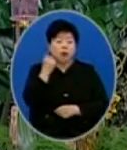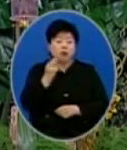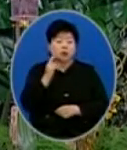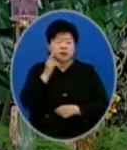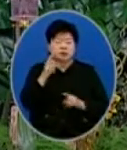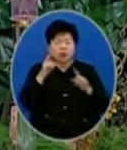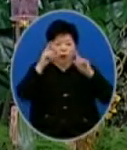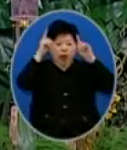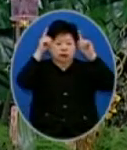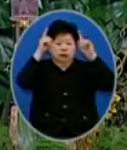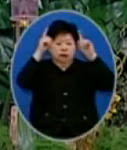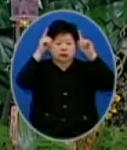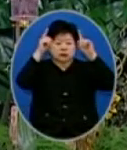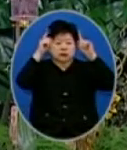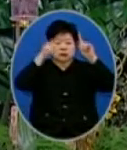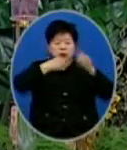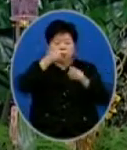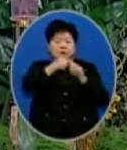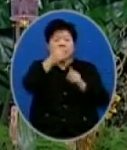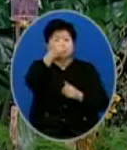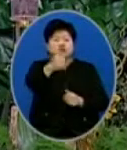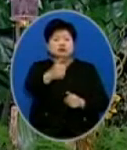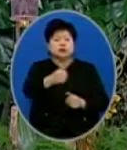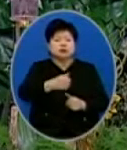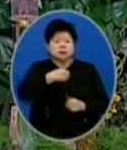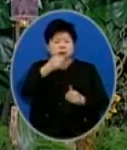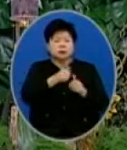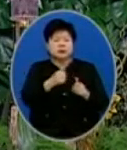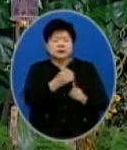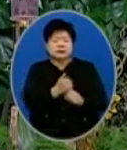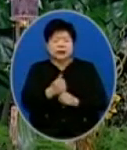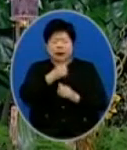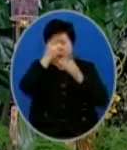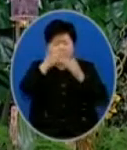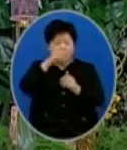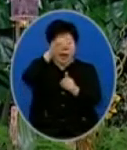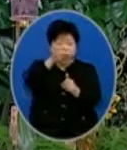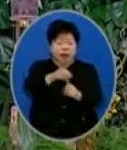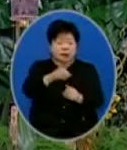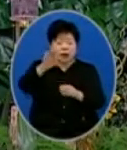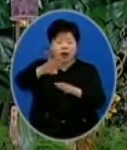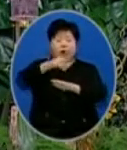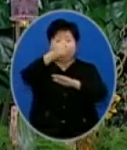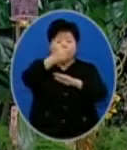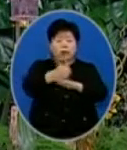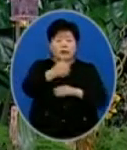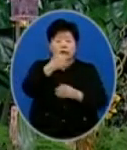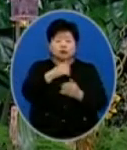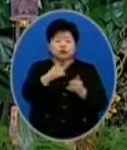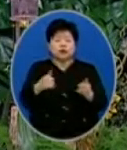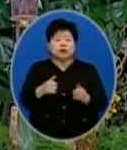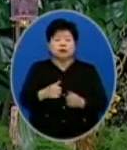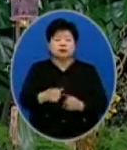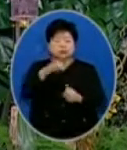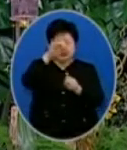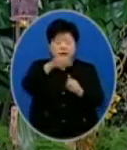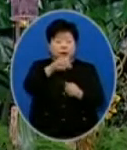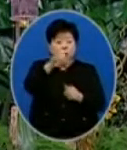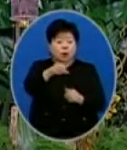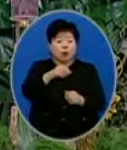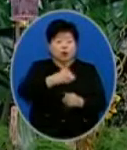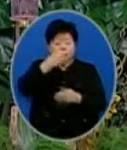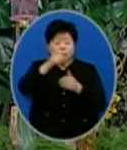심히 노한지라 이에 요셉의 주인이 그를 잡아 오게 가더니 그건 왕의 죄수를 가두는 곳이었더라 요셉이 옥에